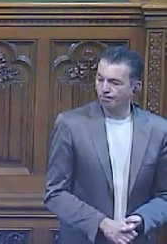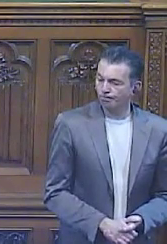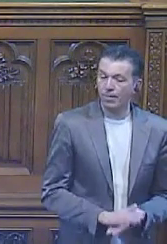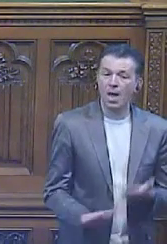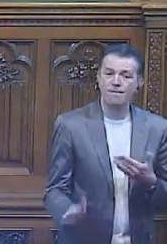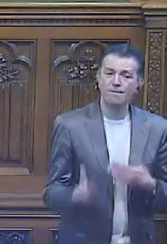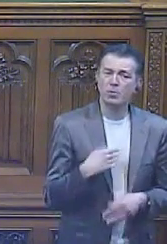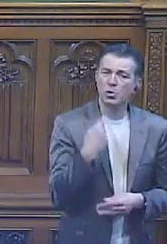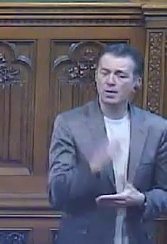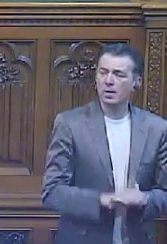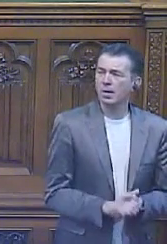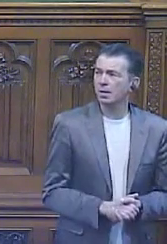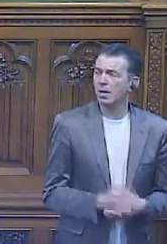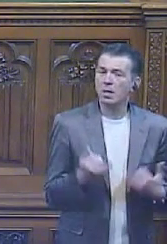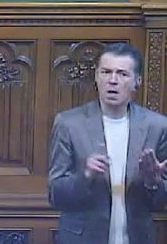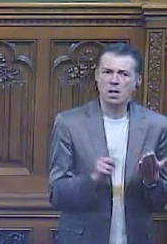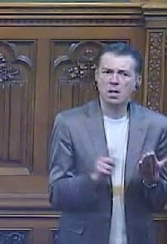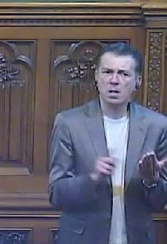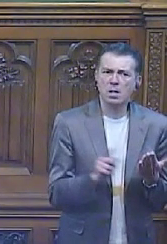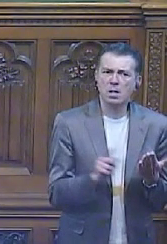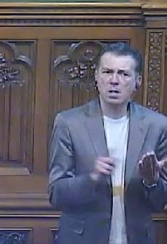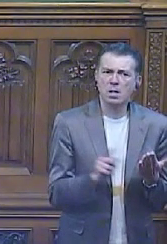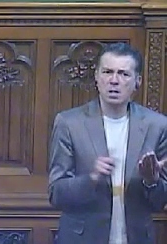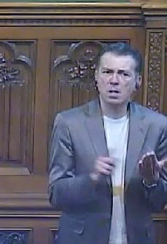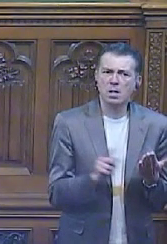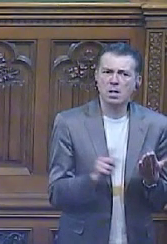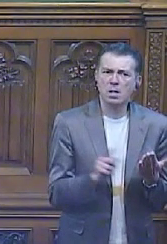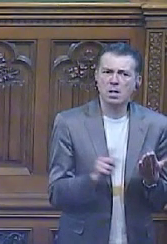einfach sagen, dass es Zeit wird